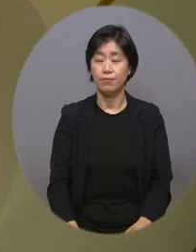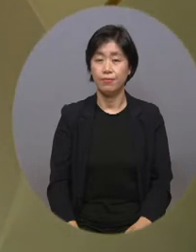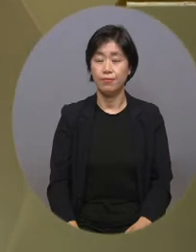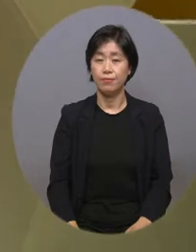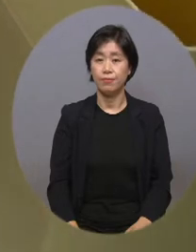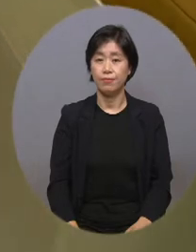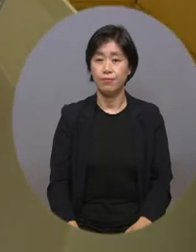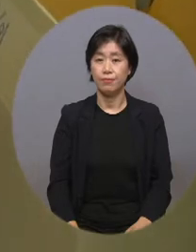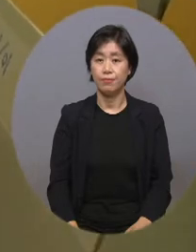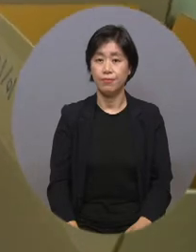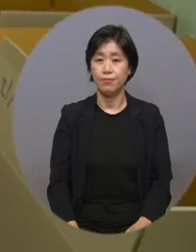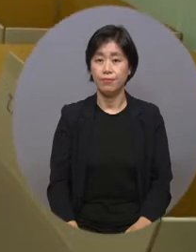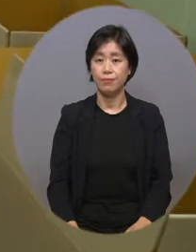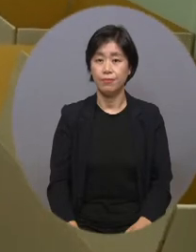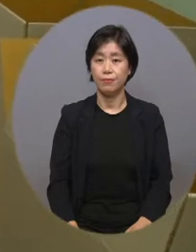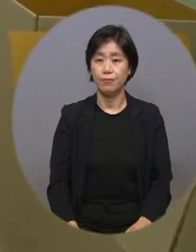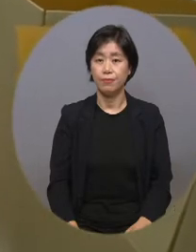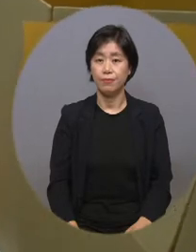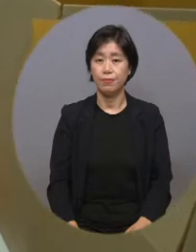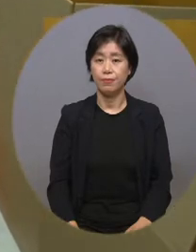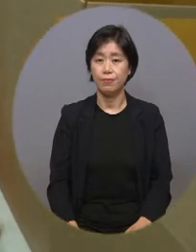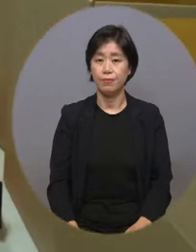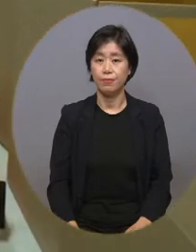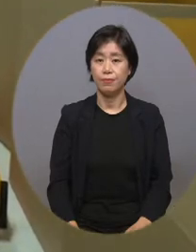지금 15개.